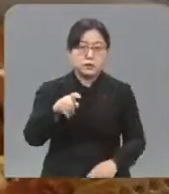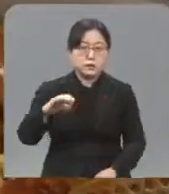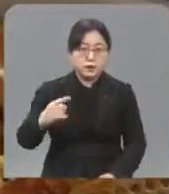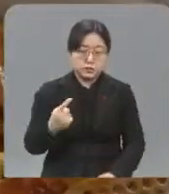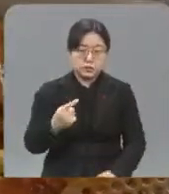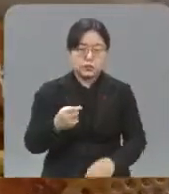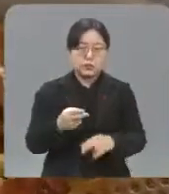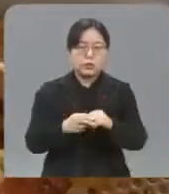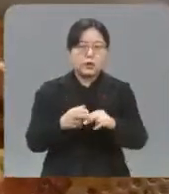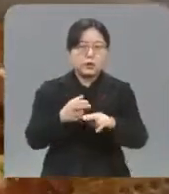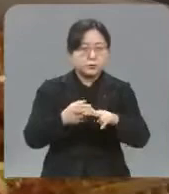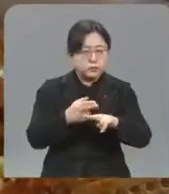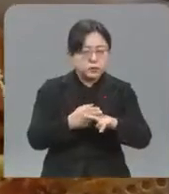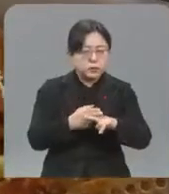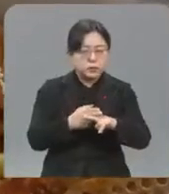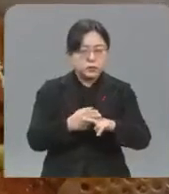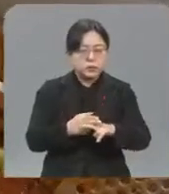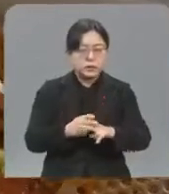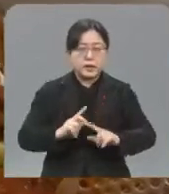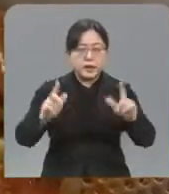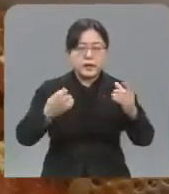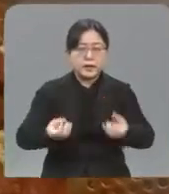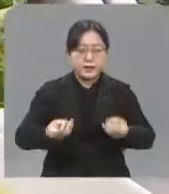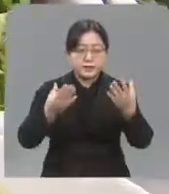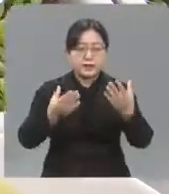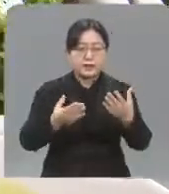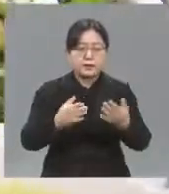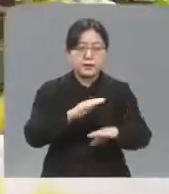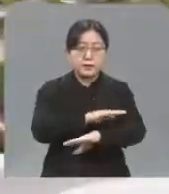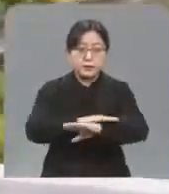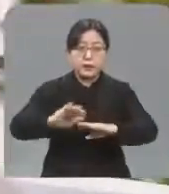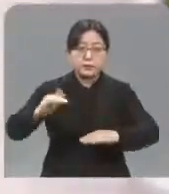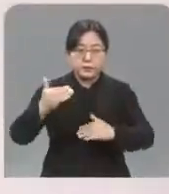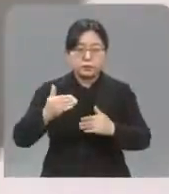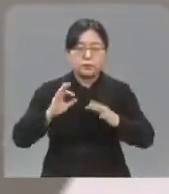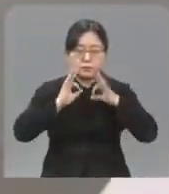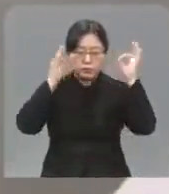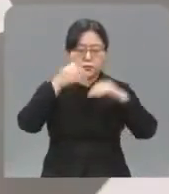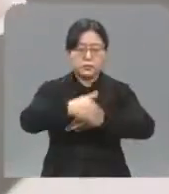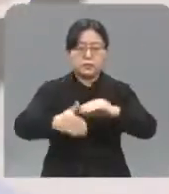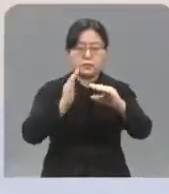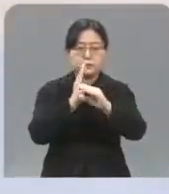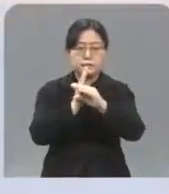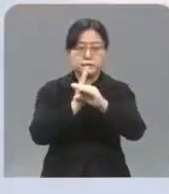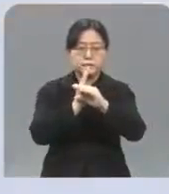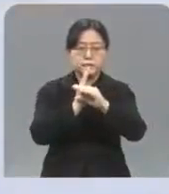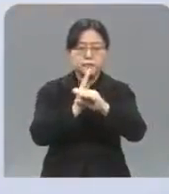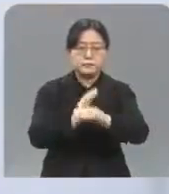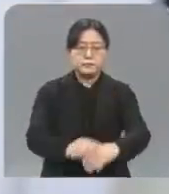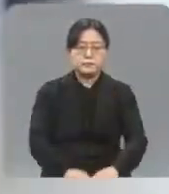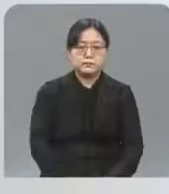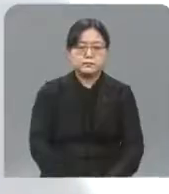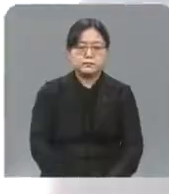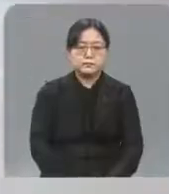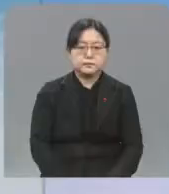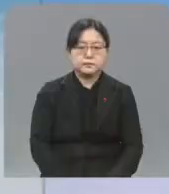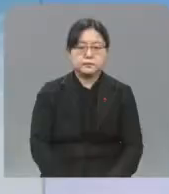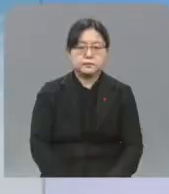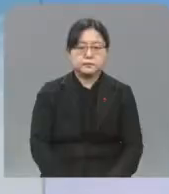식단을 실천하는 그린푸드데이 행사가 자리를 잡도록 노력할 계획입니다. KBS 뉴스 윤주성입니다.